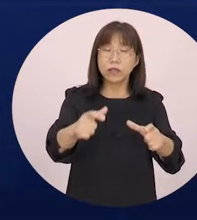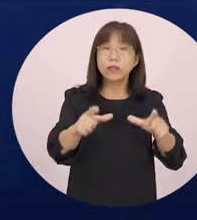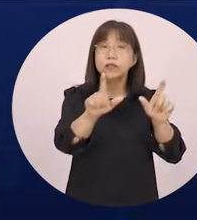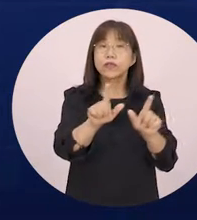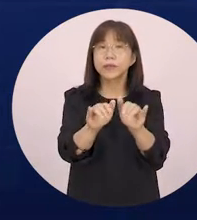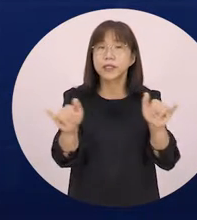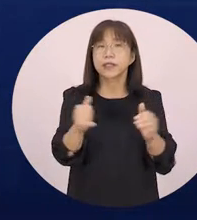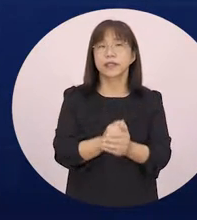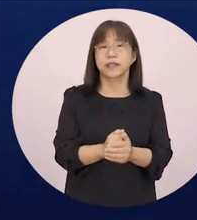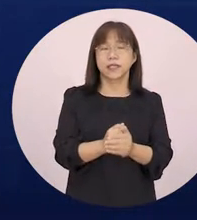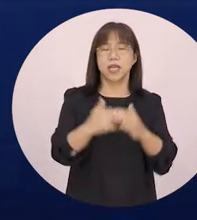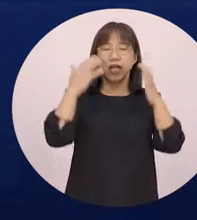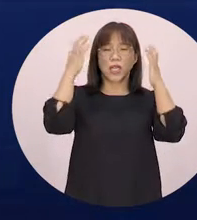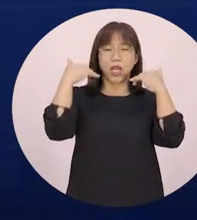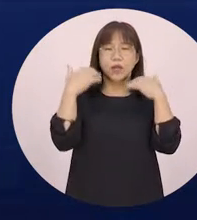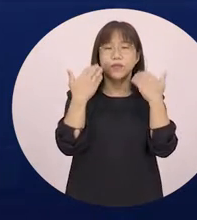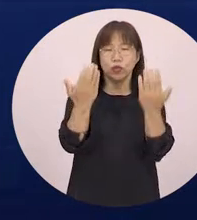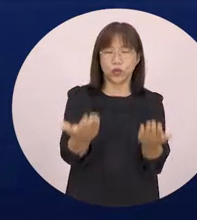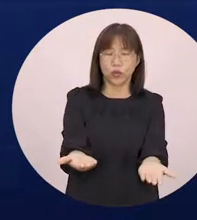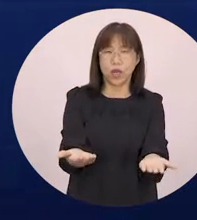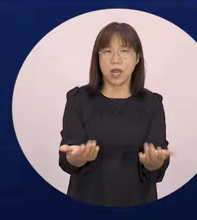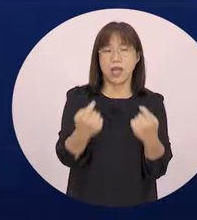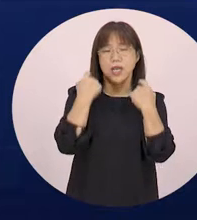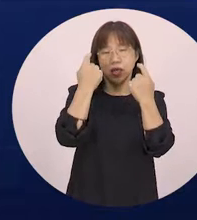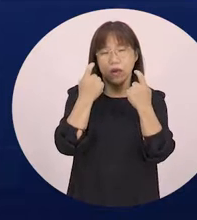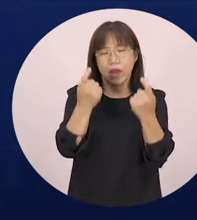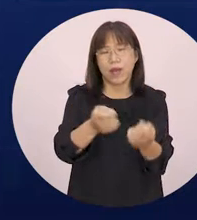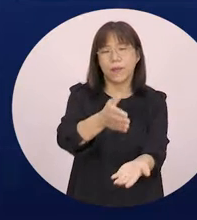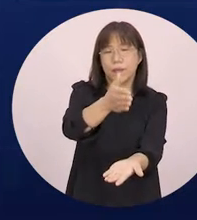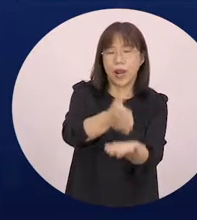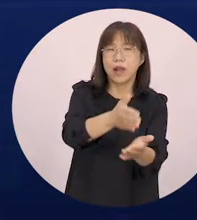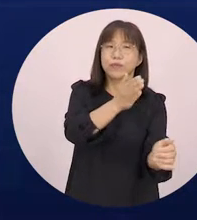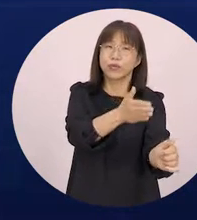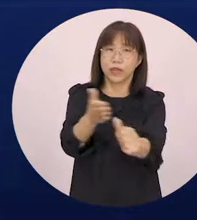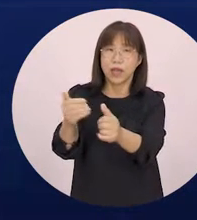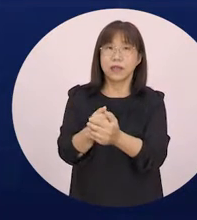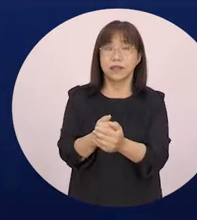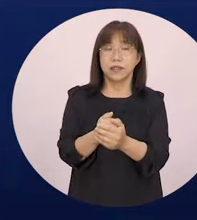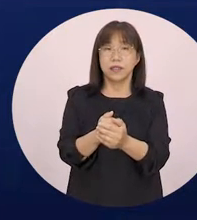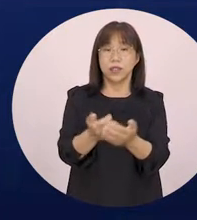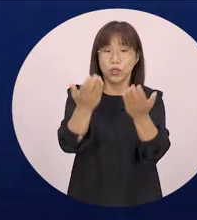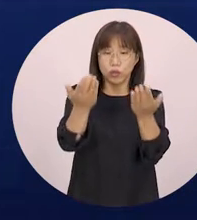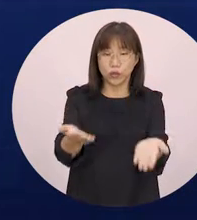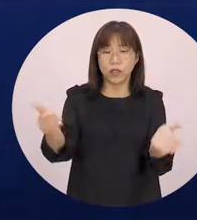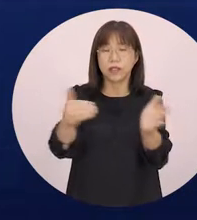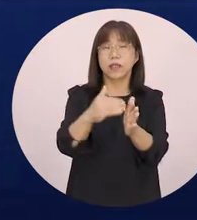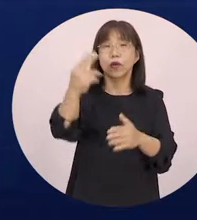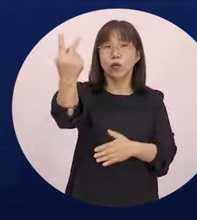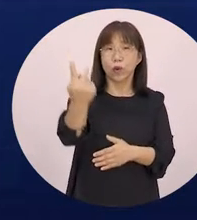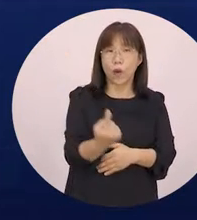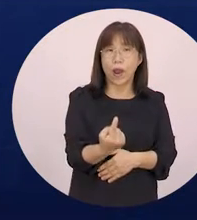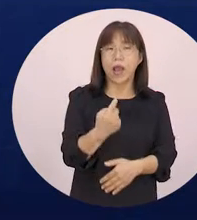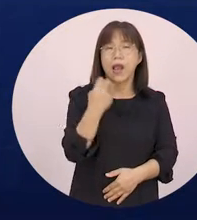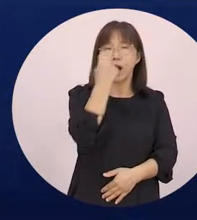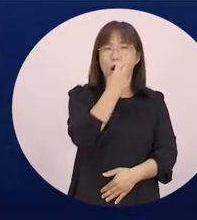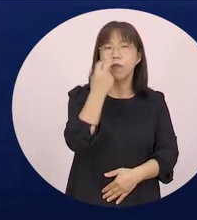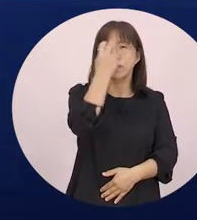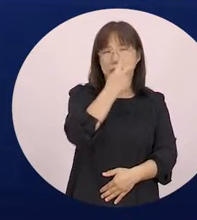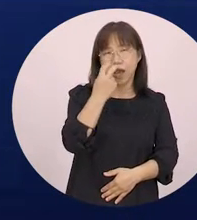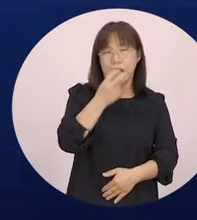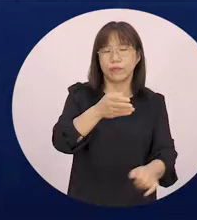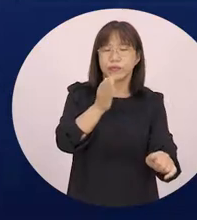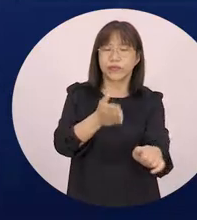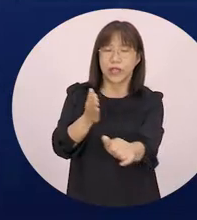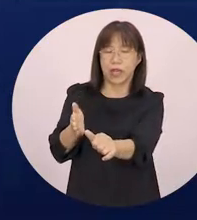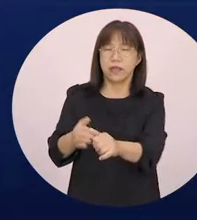강서구는 구민들에게 여름 휴가철 이동 자제를 당부하는 한편 여름 휴가를 마친 구민들에게 코로나19 검사를